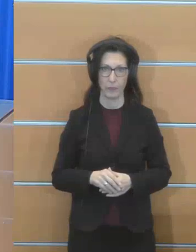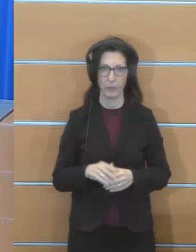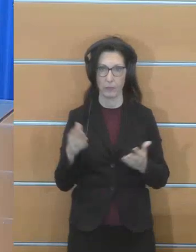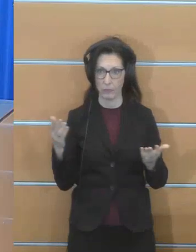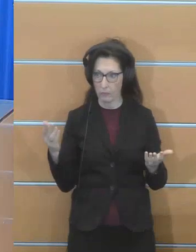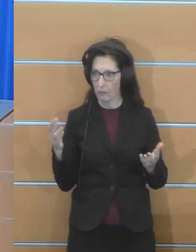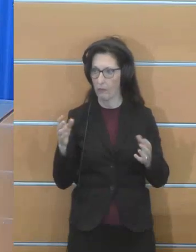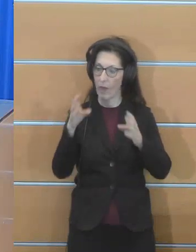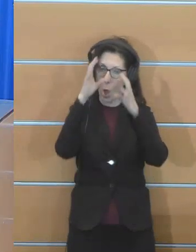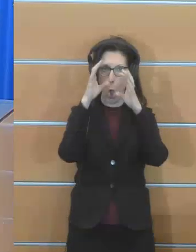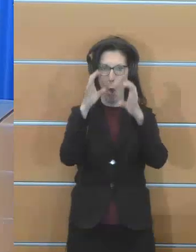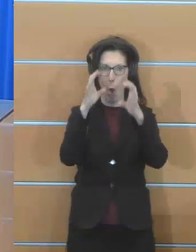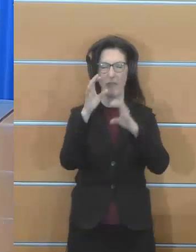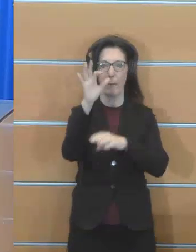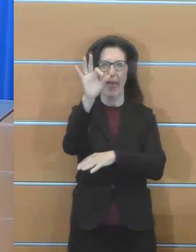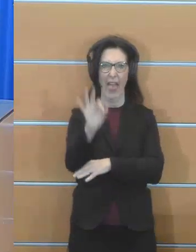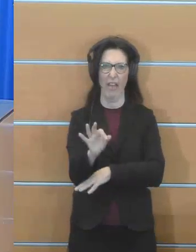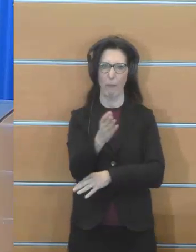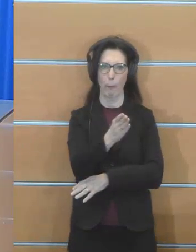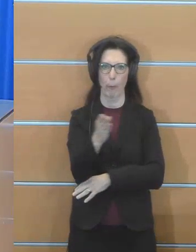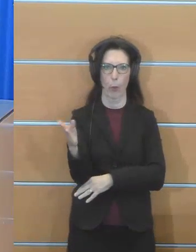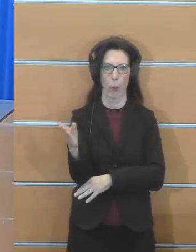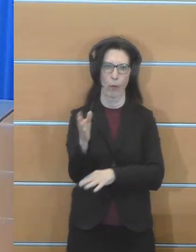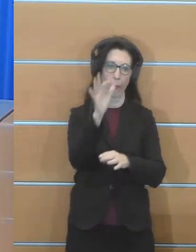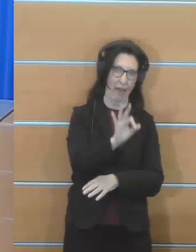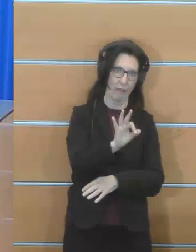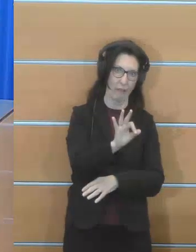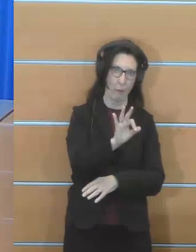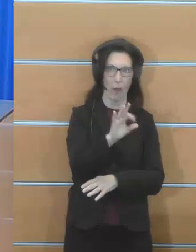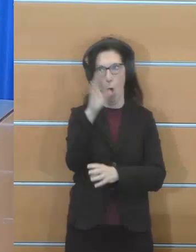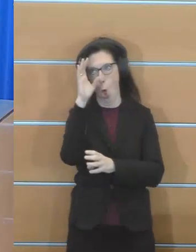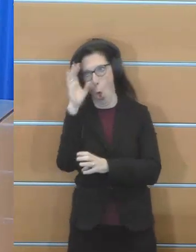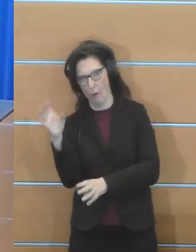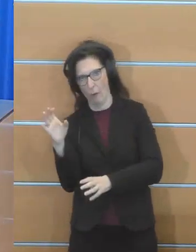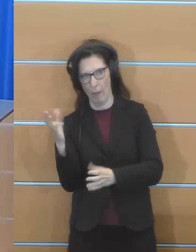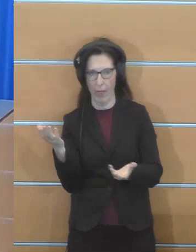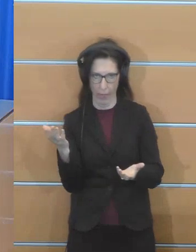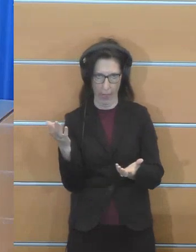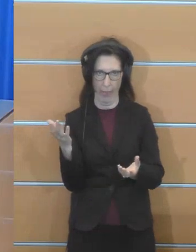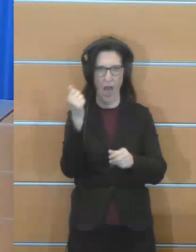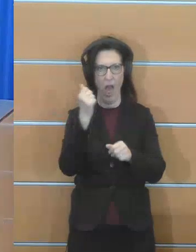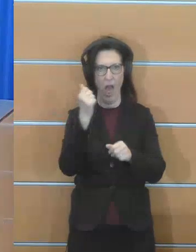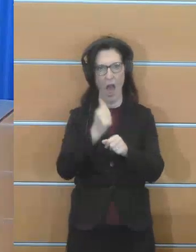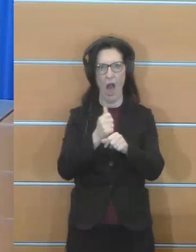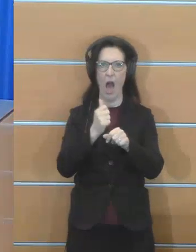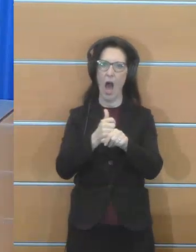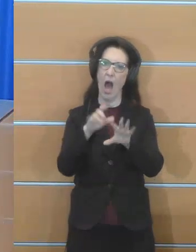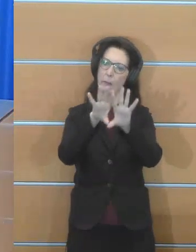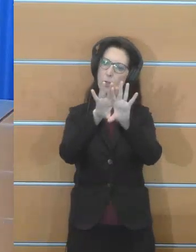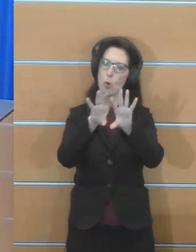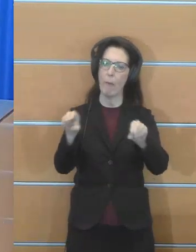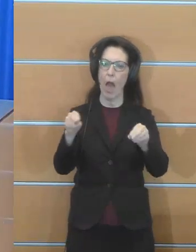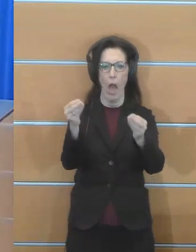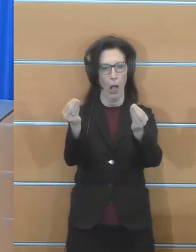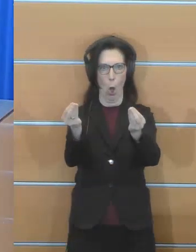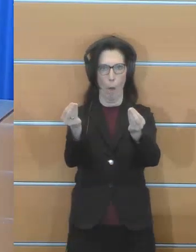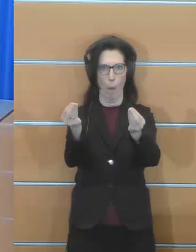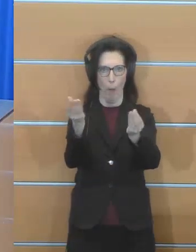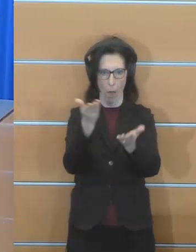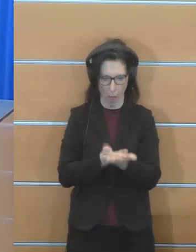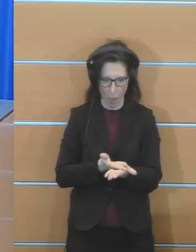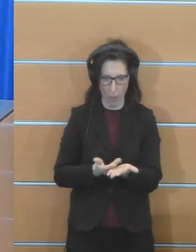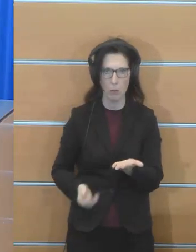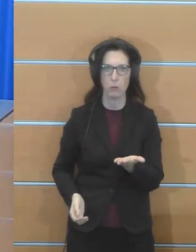ÖVP FPÖ oder FPÖ ÖVP arbeitsübereinkommen auf dem Tisch